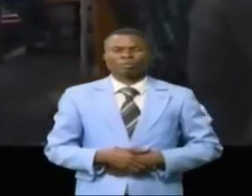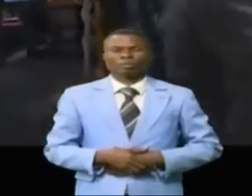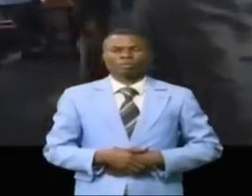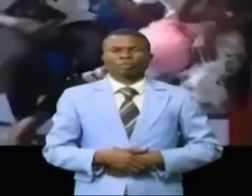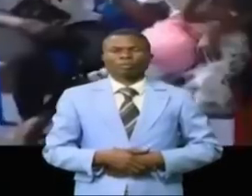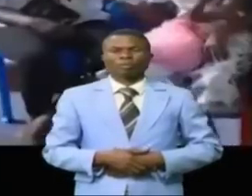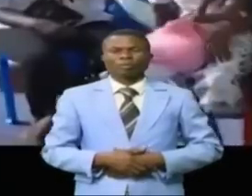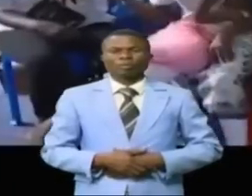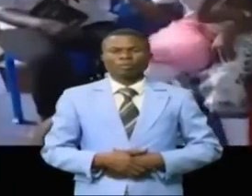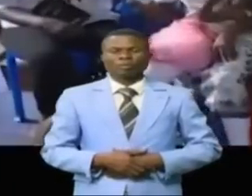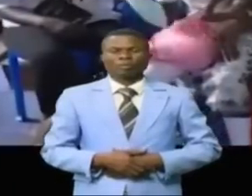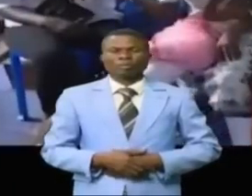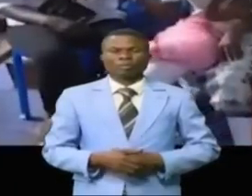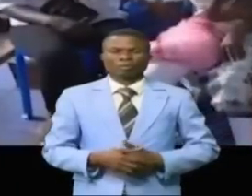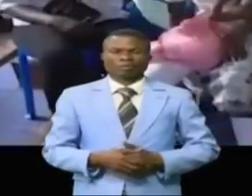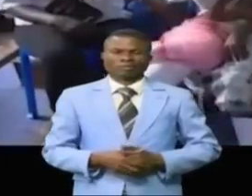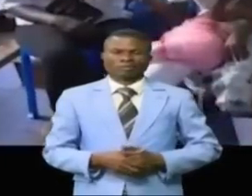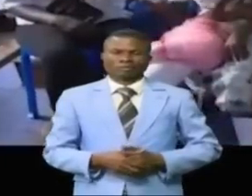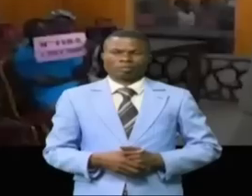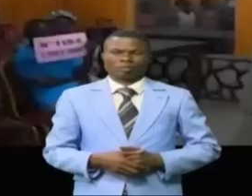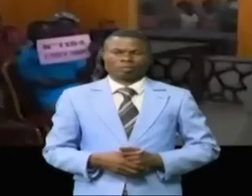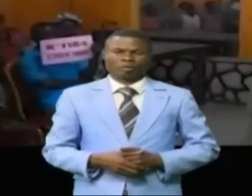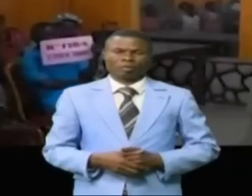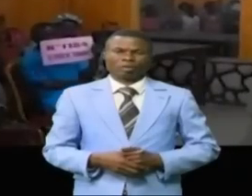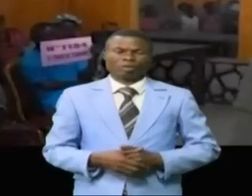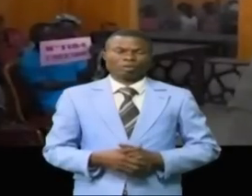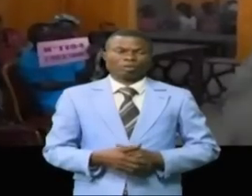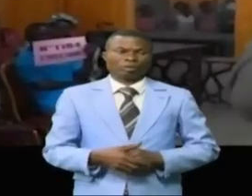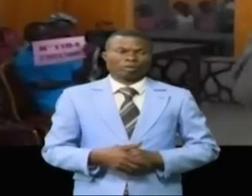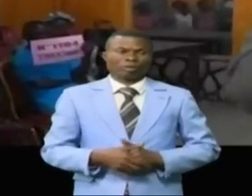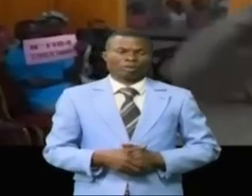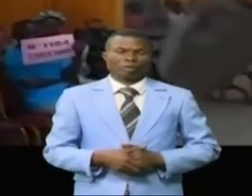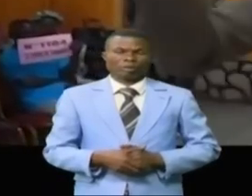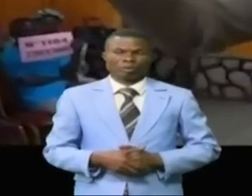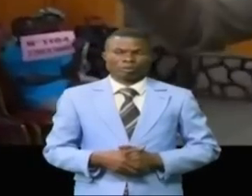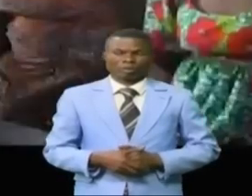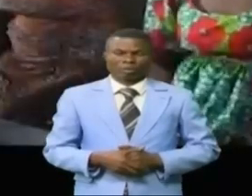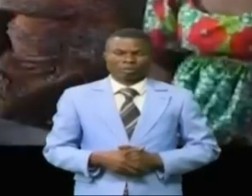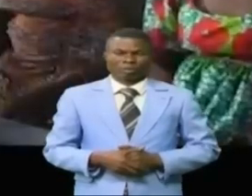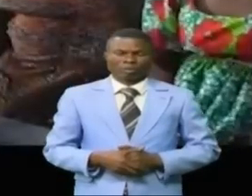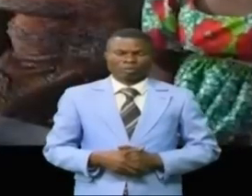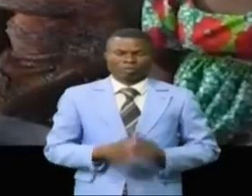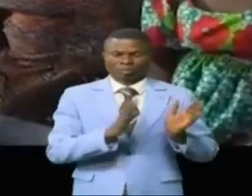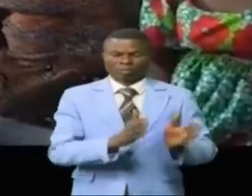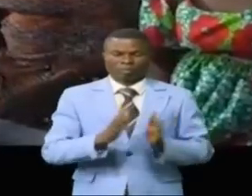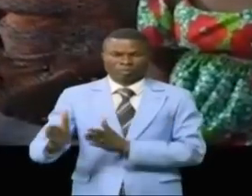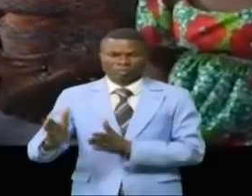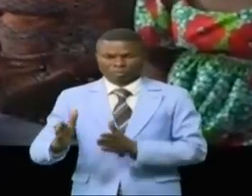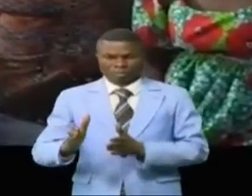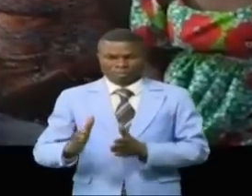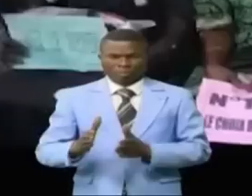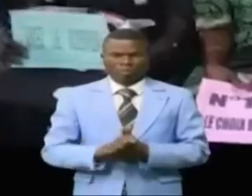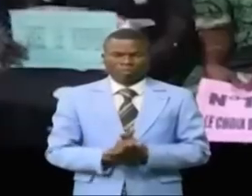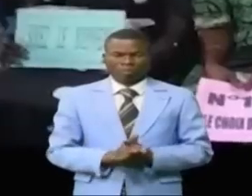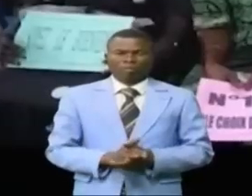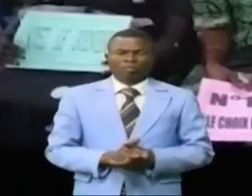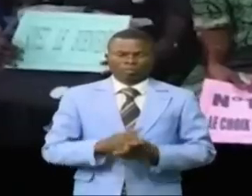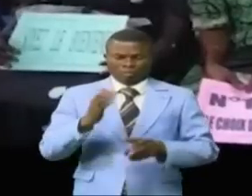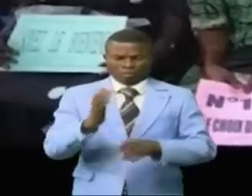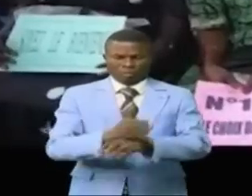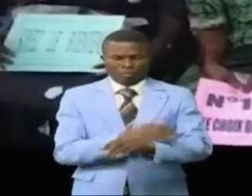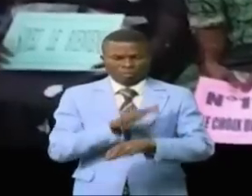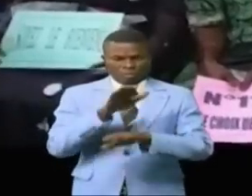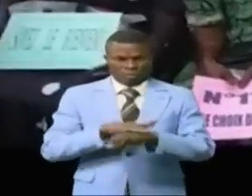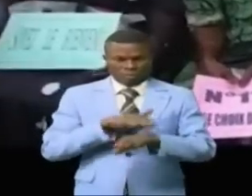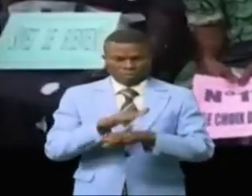D'une manière méthodique, le grand rendez-vous du dimanche 1er octobre 2023 se prépare et s'ajuste minutieusement.